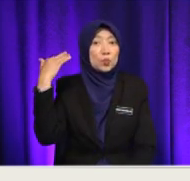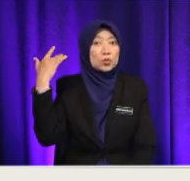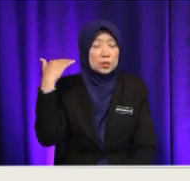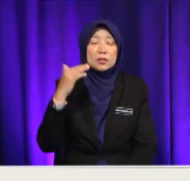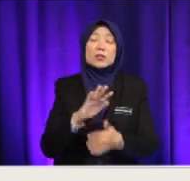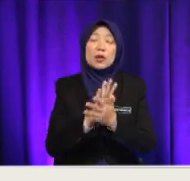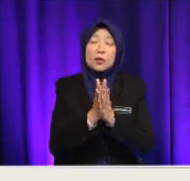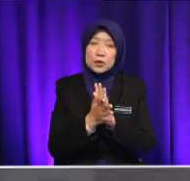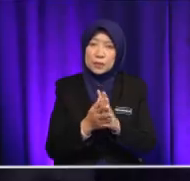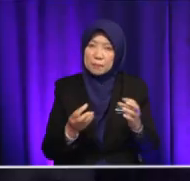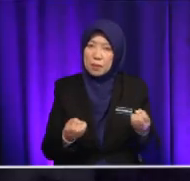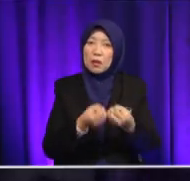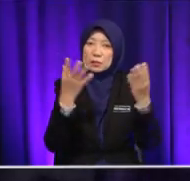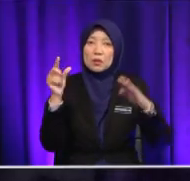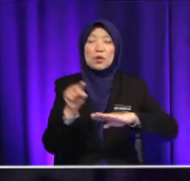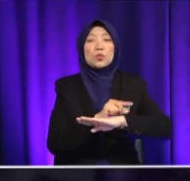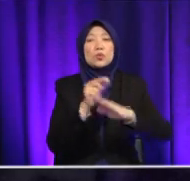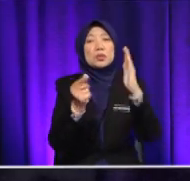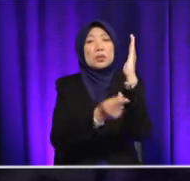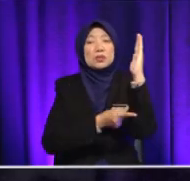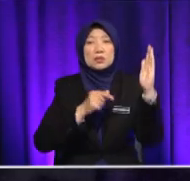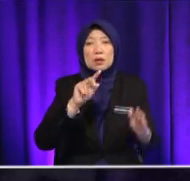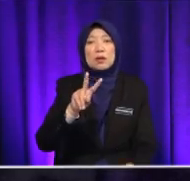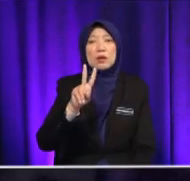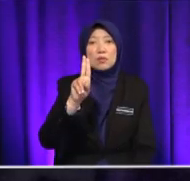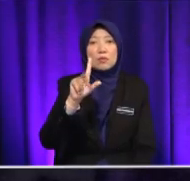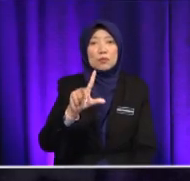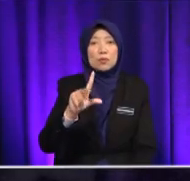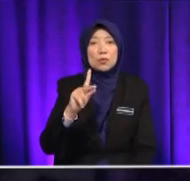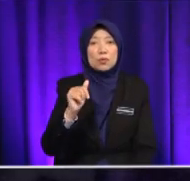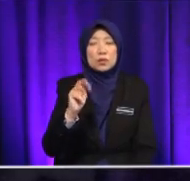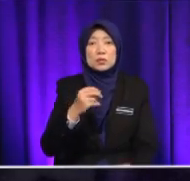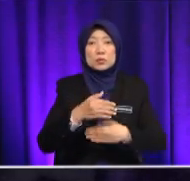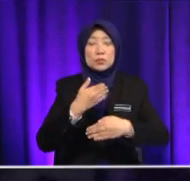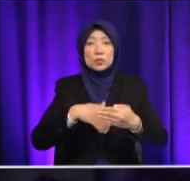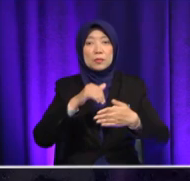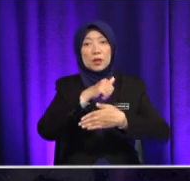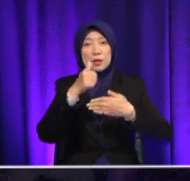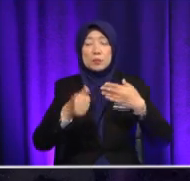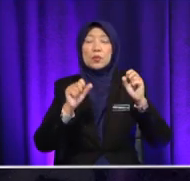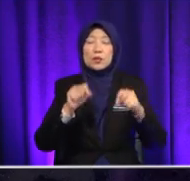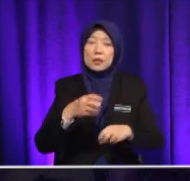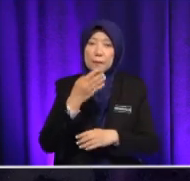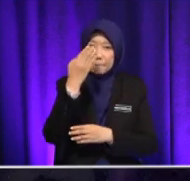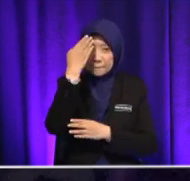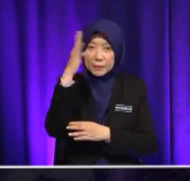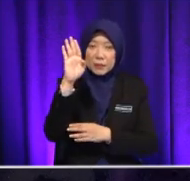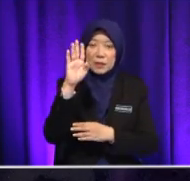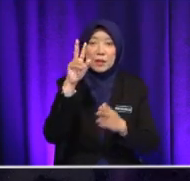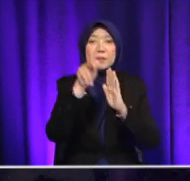untuk getah ni. Getah ni memang banyak sangat aplikasi. Dan sebelum kita berakhir, boleh tak cikgu berikan sedikit ataupun